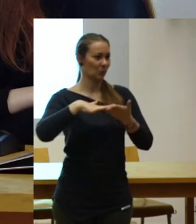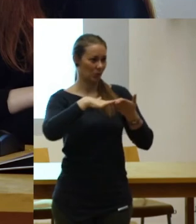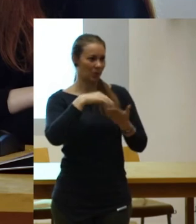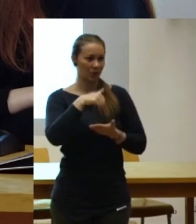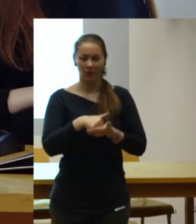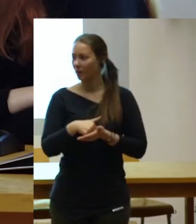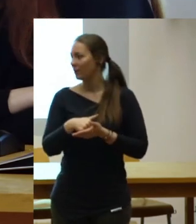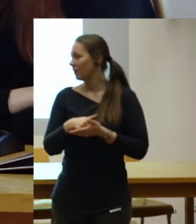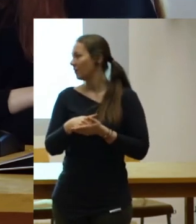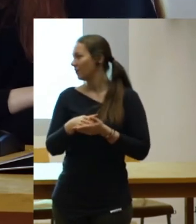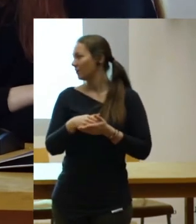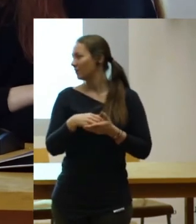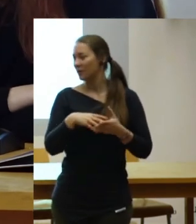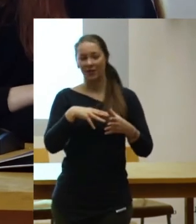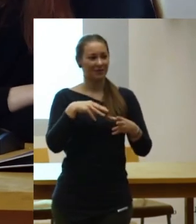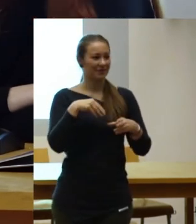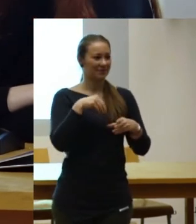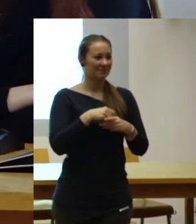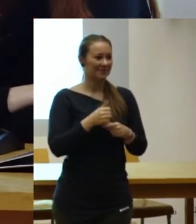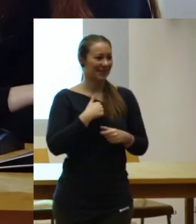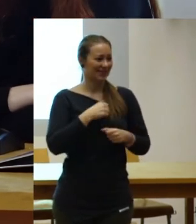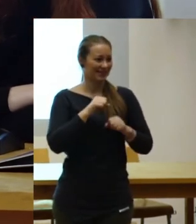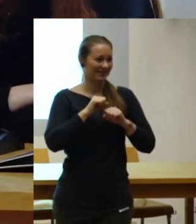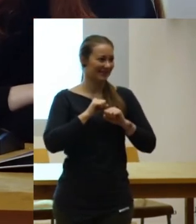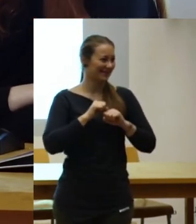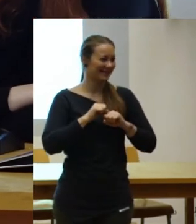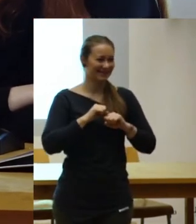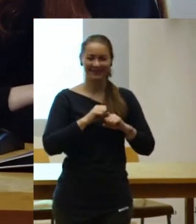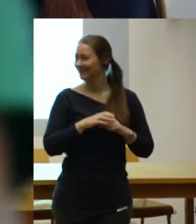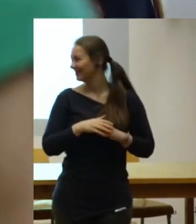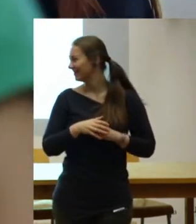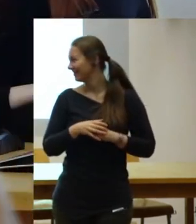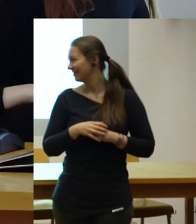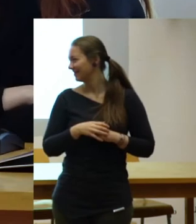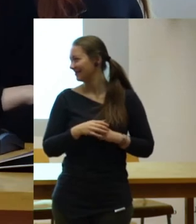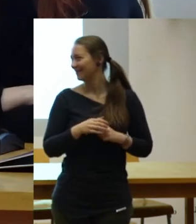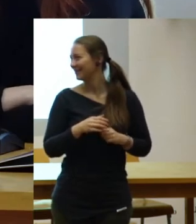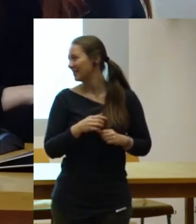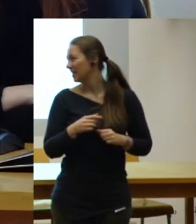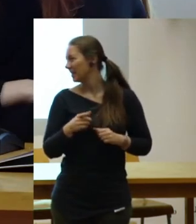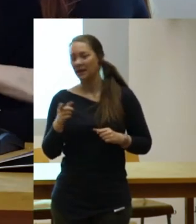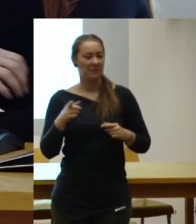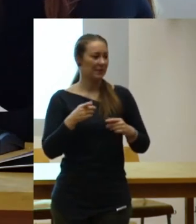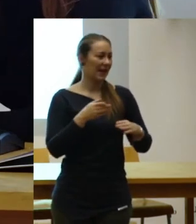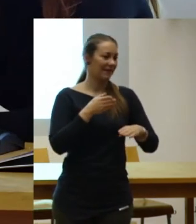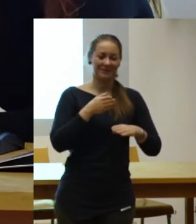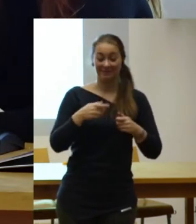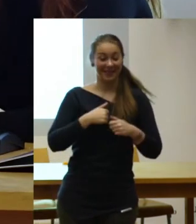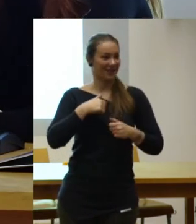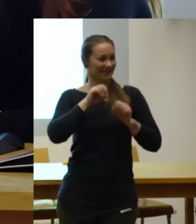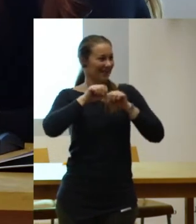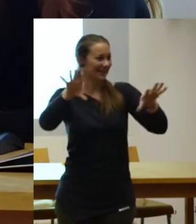vedle toho Já využiju pauzy. A jenom protože nevím,